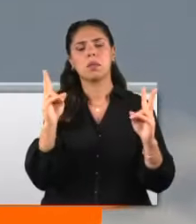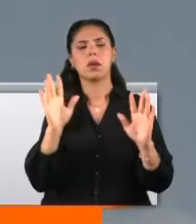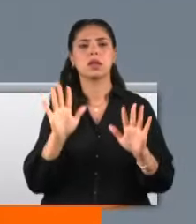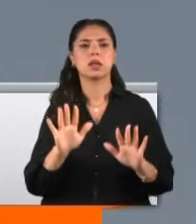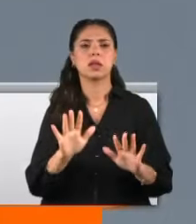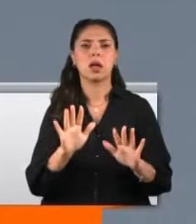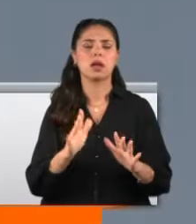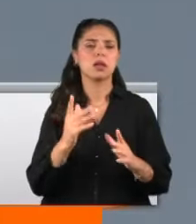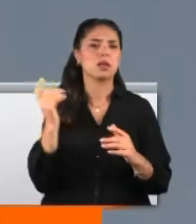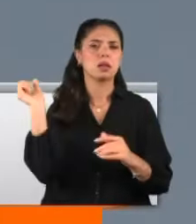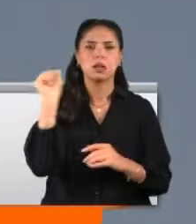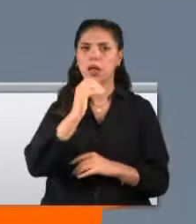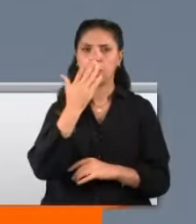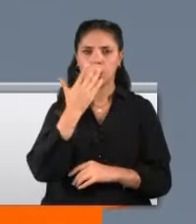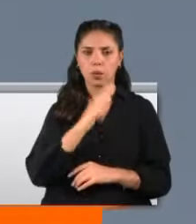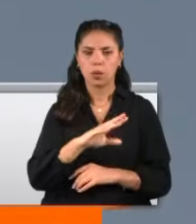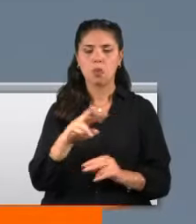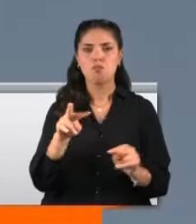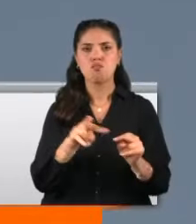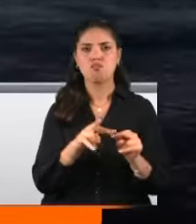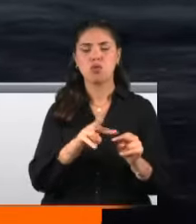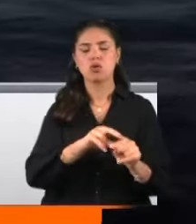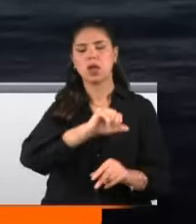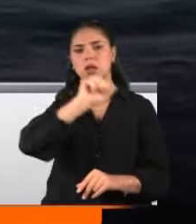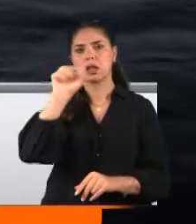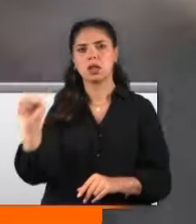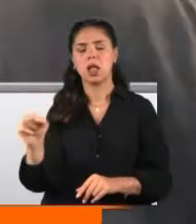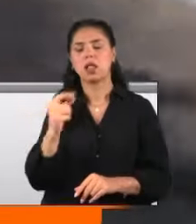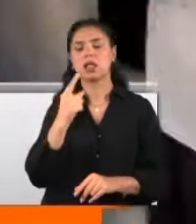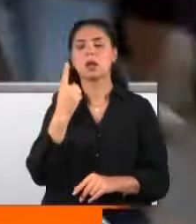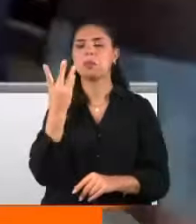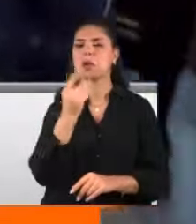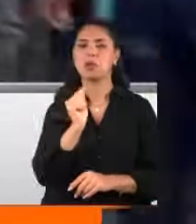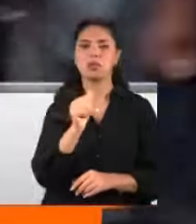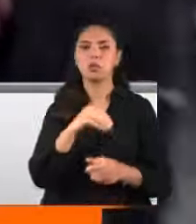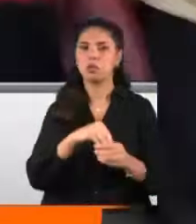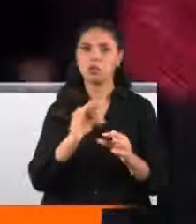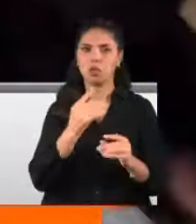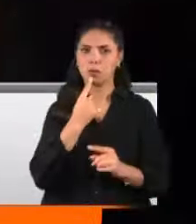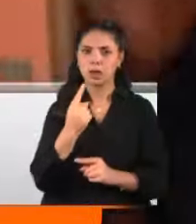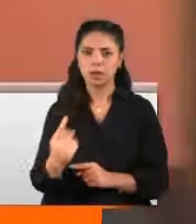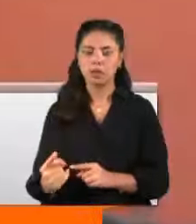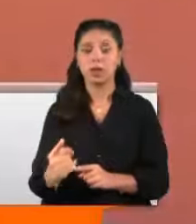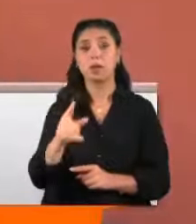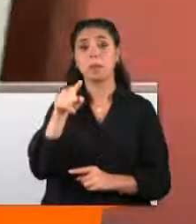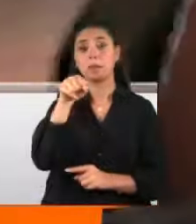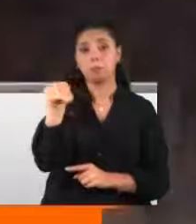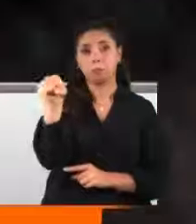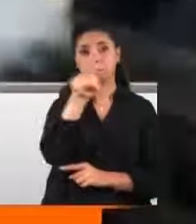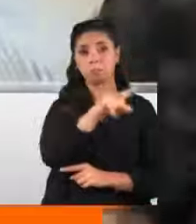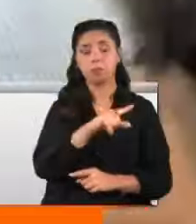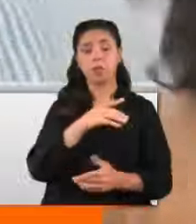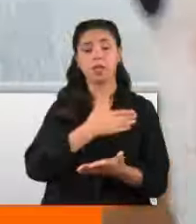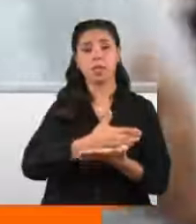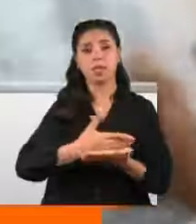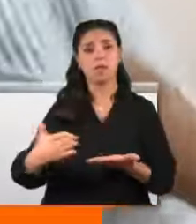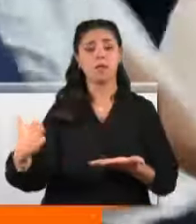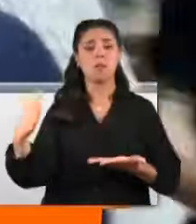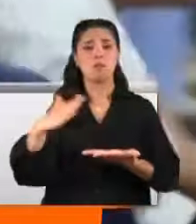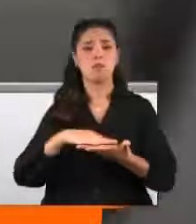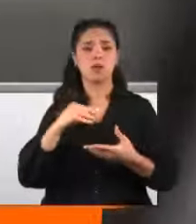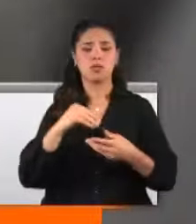Mossad, misilleme saldırısının birkaç gün içinde olacağına inanıyor. İranlı kaynaklarsa misillemenin Gazze'de kalıcı ateşkes için